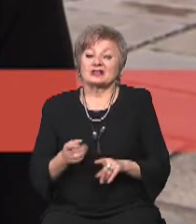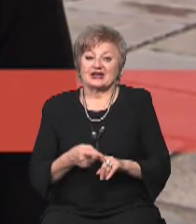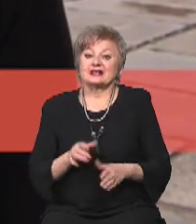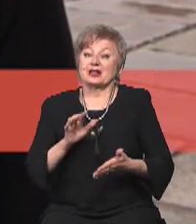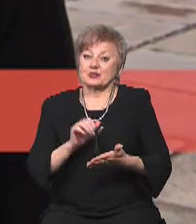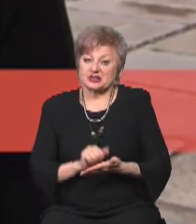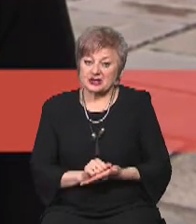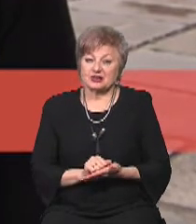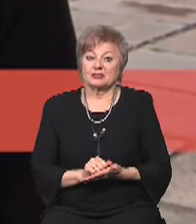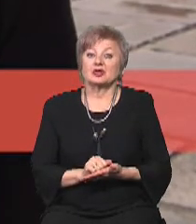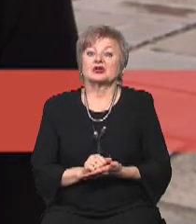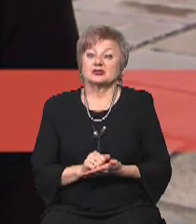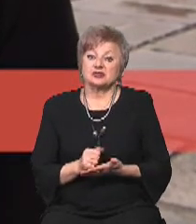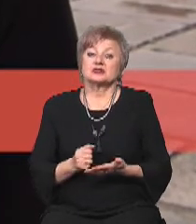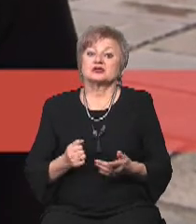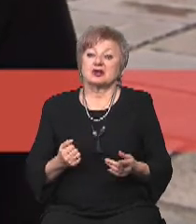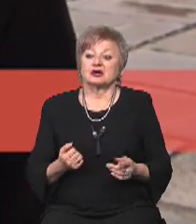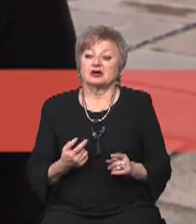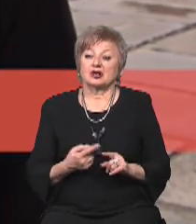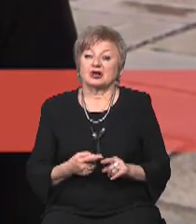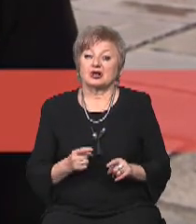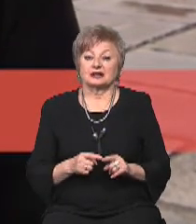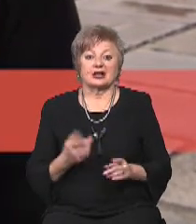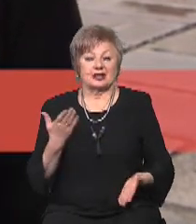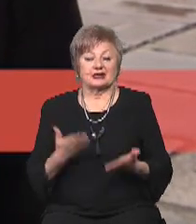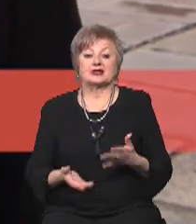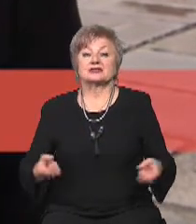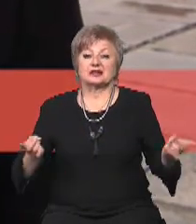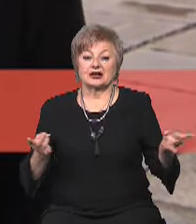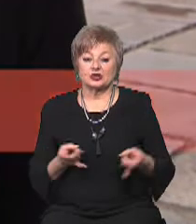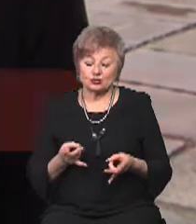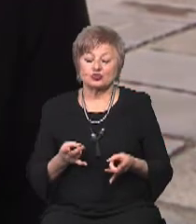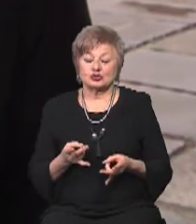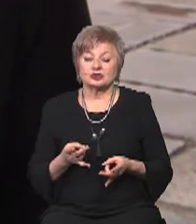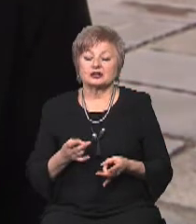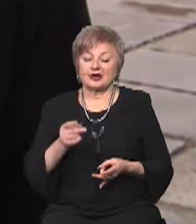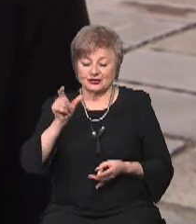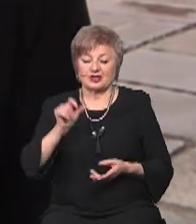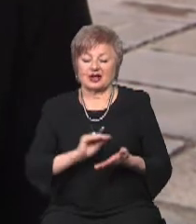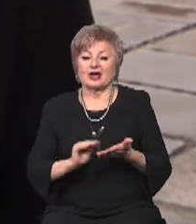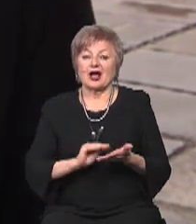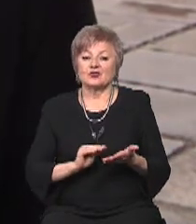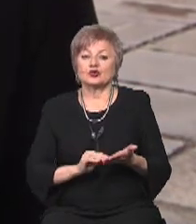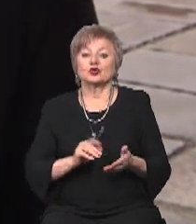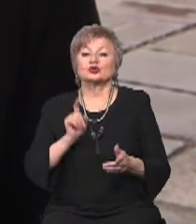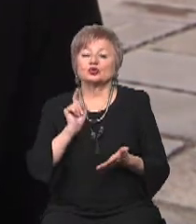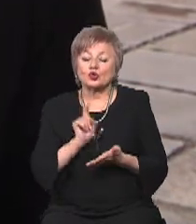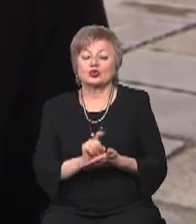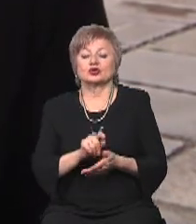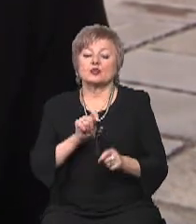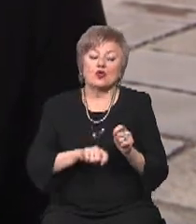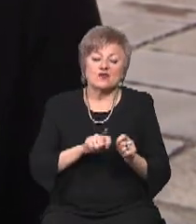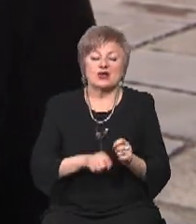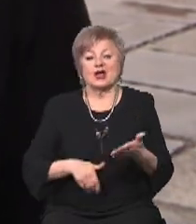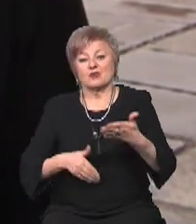реалізацією проєкту, приходити, якщо це потрібно, автор проєкту повинен постійно контролювати і допомагати,